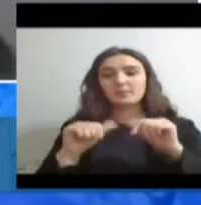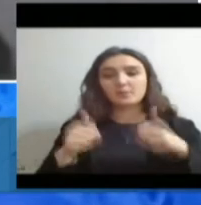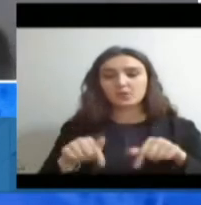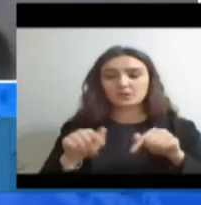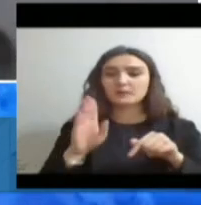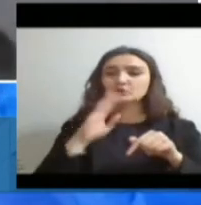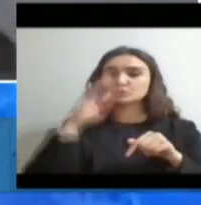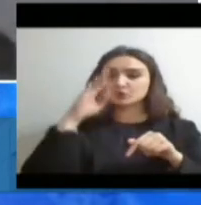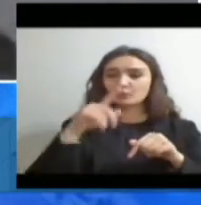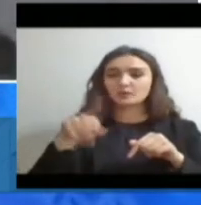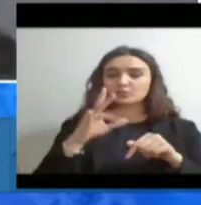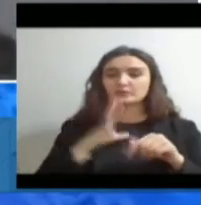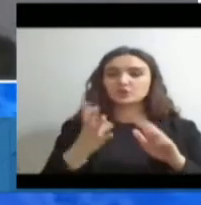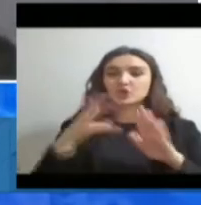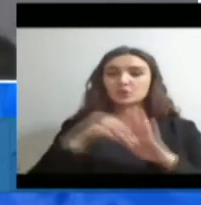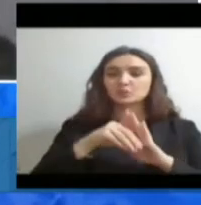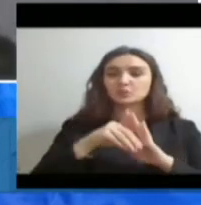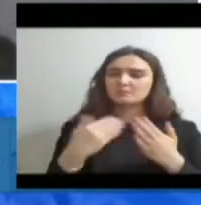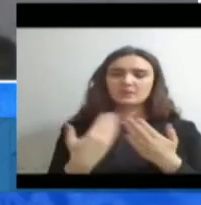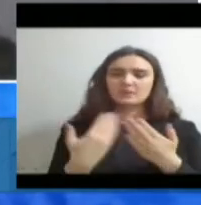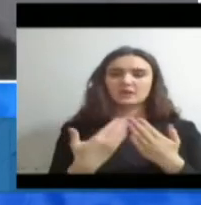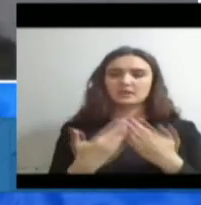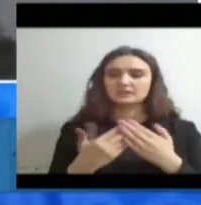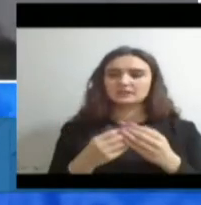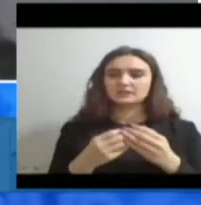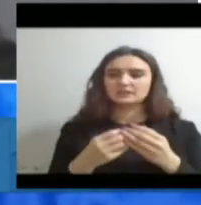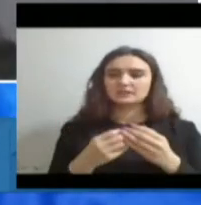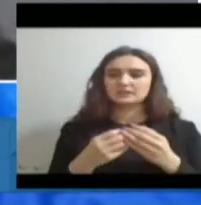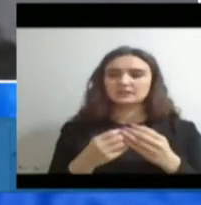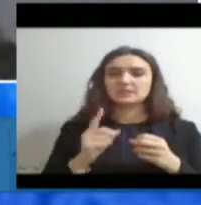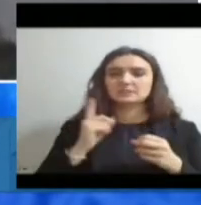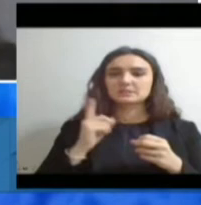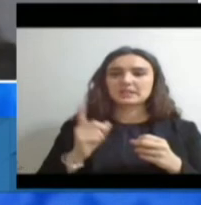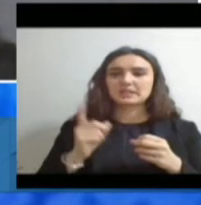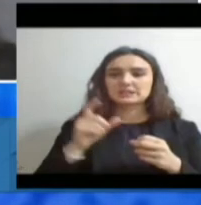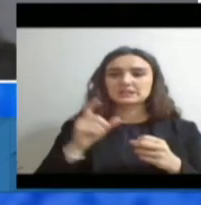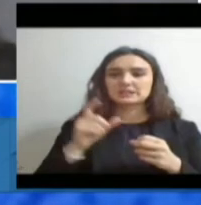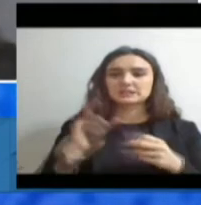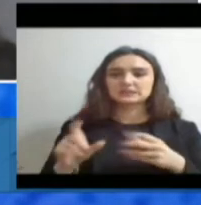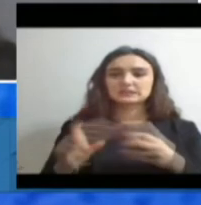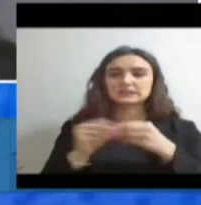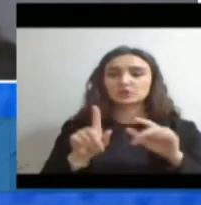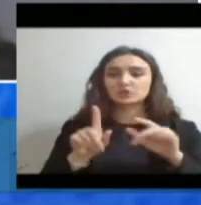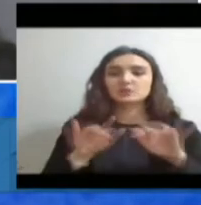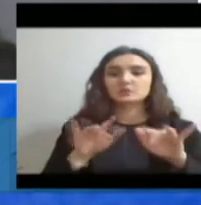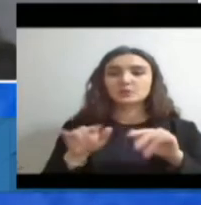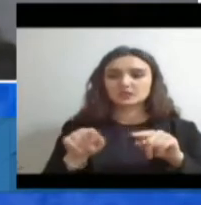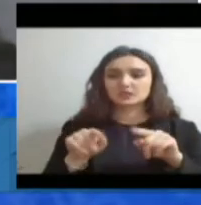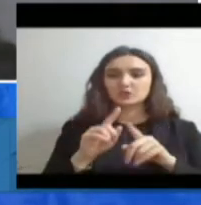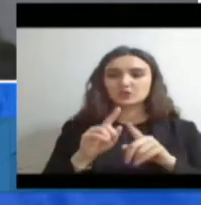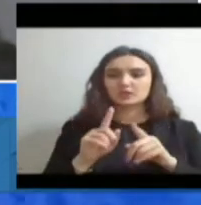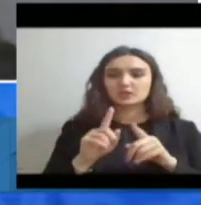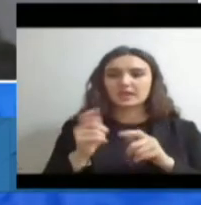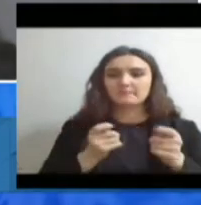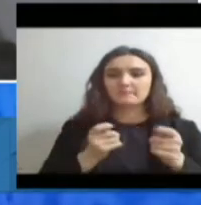მშობლები იყვნენ ჩართულები მაგალითად სპეციალისტთან ერთად, რომ ეს პროცესი მოეგვარებინათ, ემართათ.